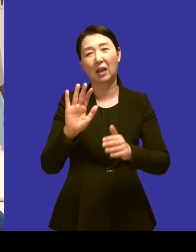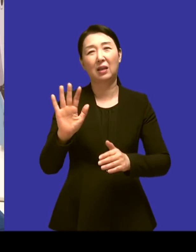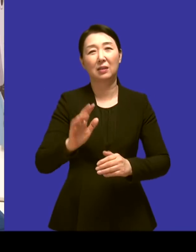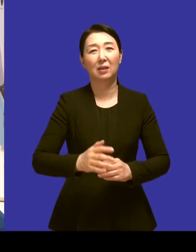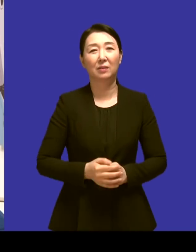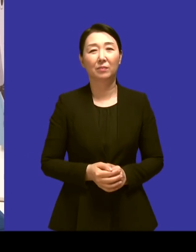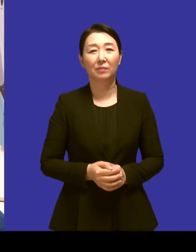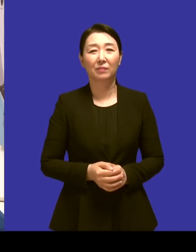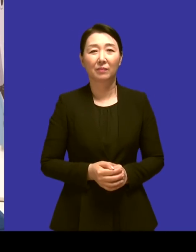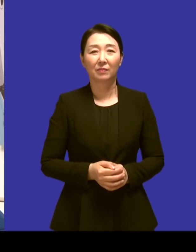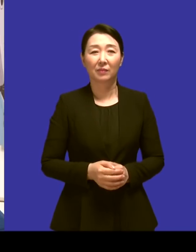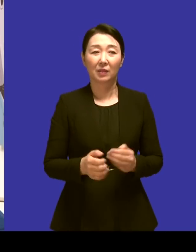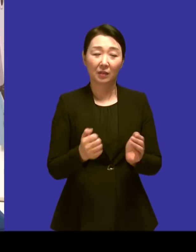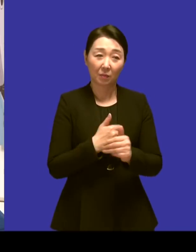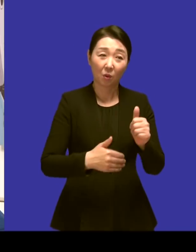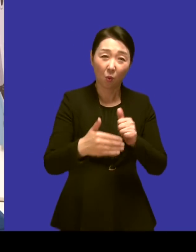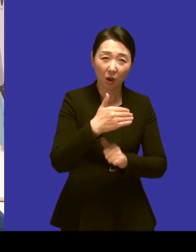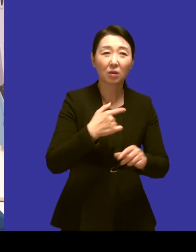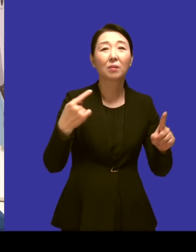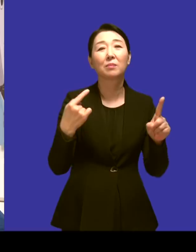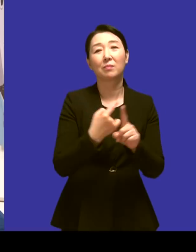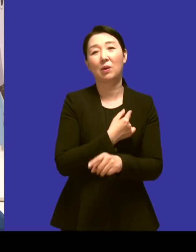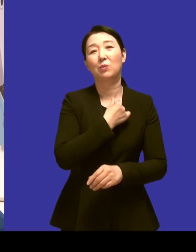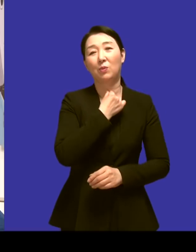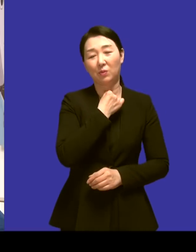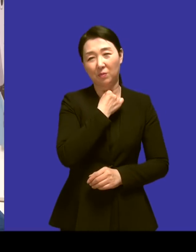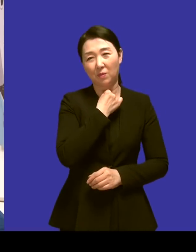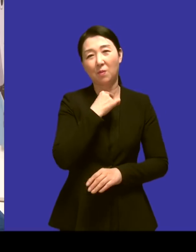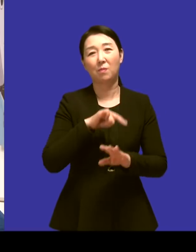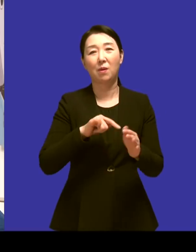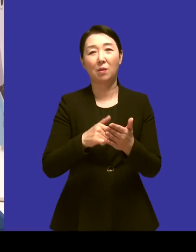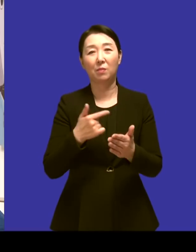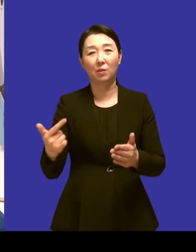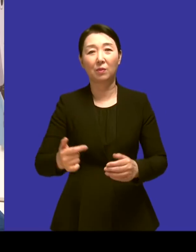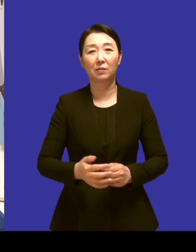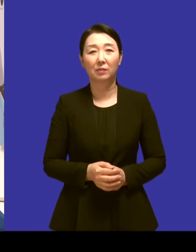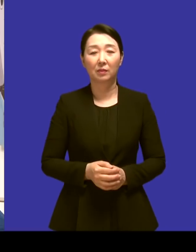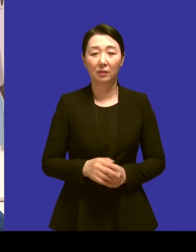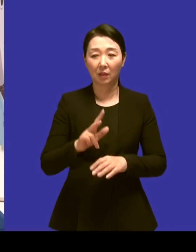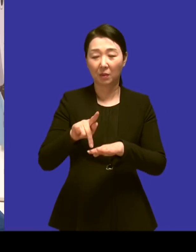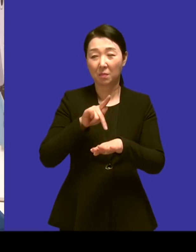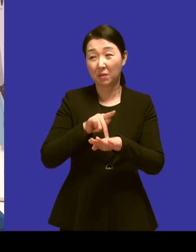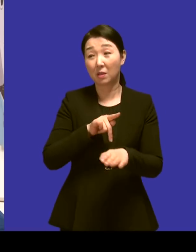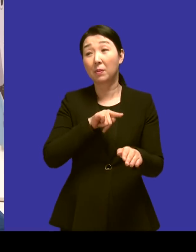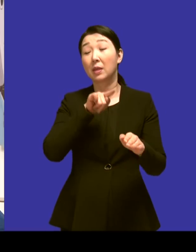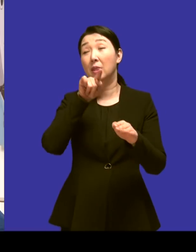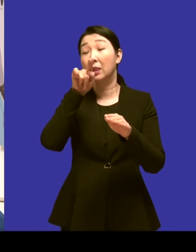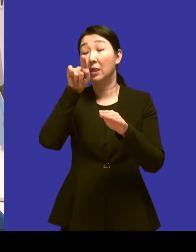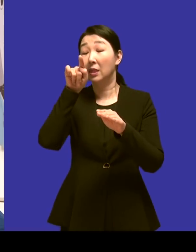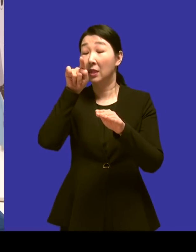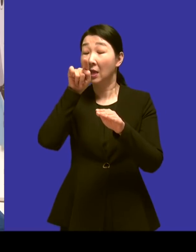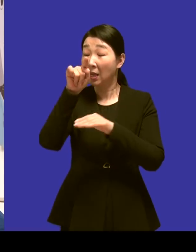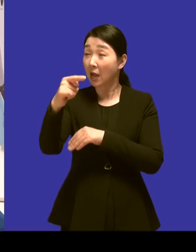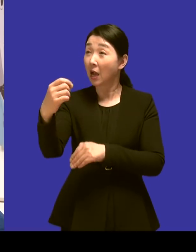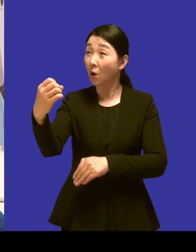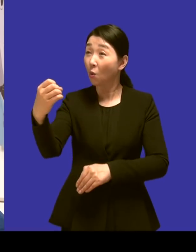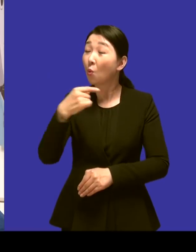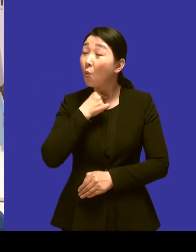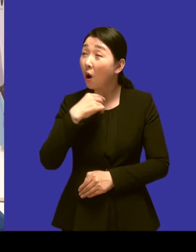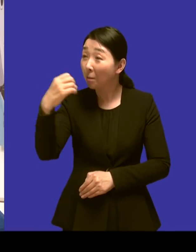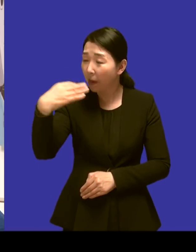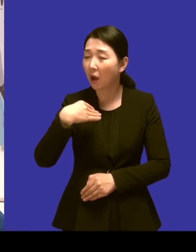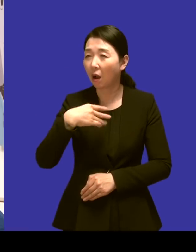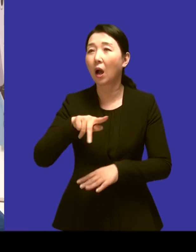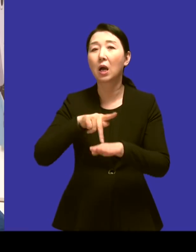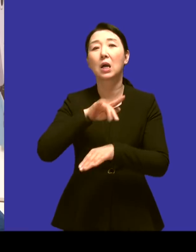아니었으니까 예. 그래서 환경 자체를 바꾸고 싶다라는 생각이 컸던 것 같아요. 그래서 네. 필리핀에 갈래라는 말에 바로 물어서 저 갈래요. 그래서